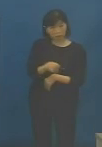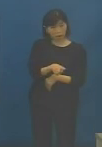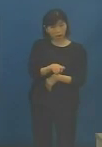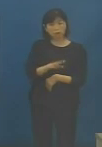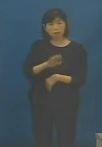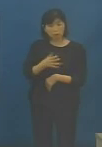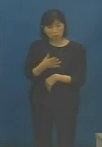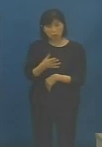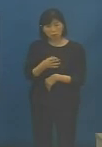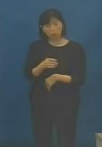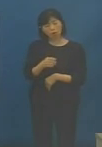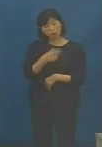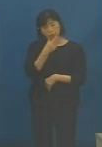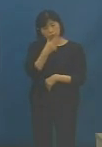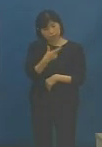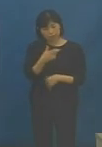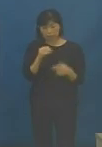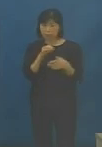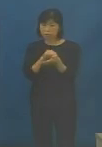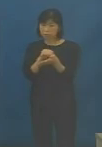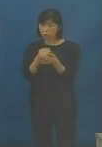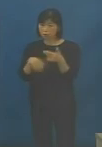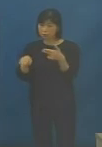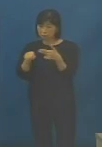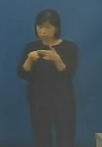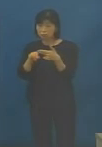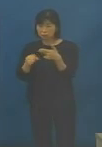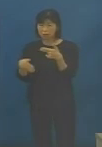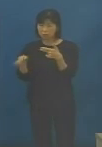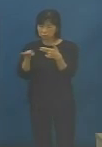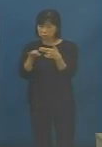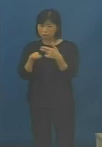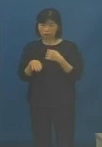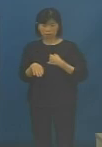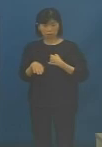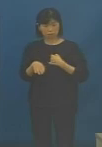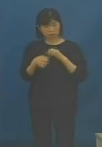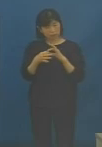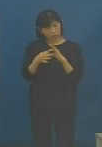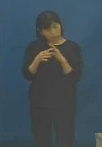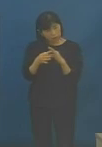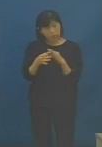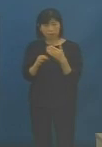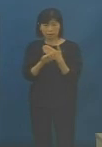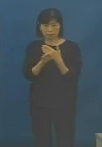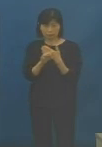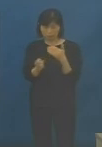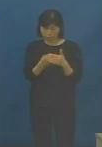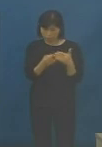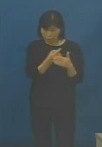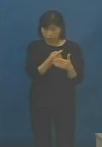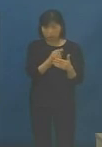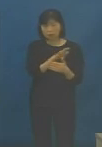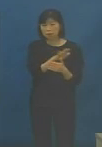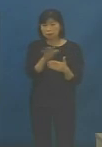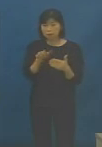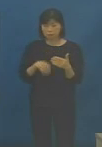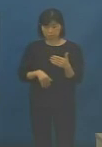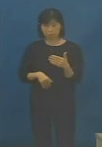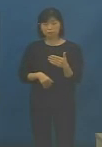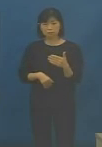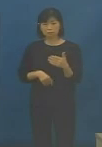こう福祉や医療施設は、命に関わるケースが大半ここで起きてますので、こちらの方